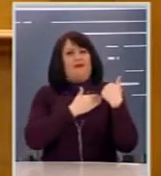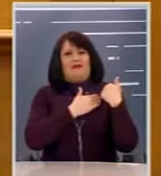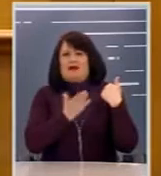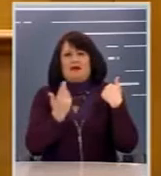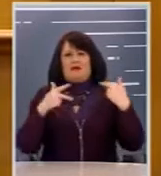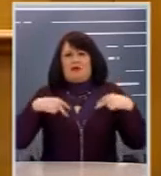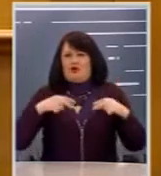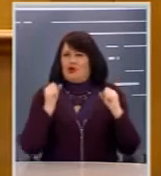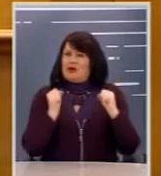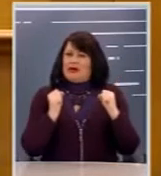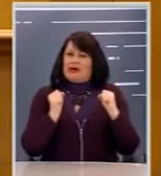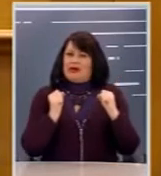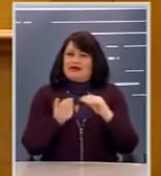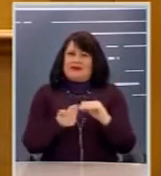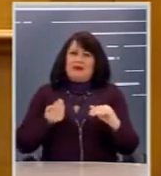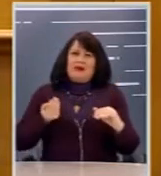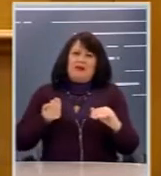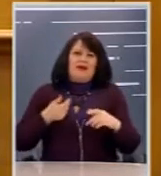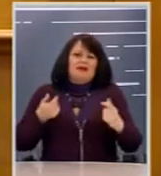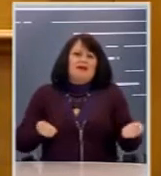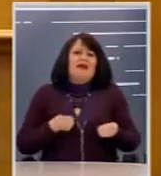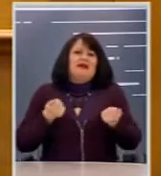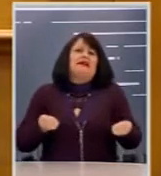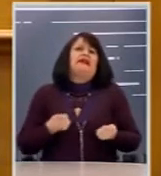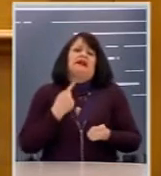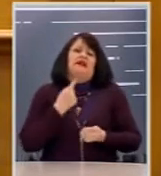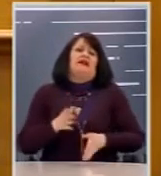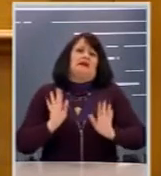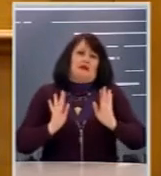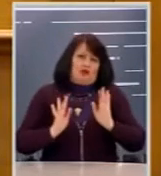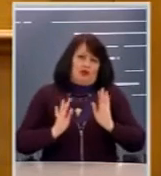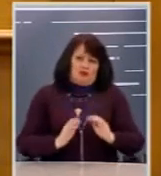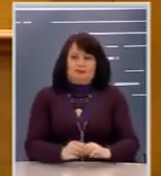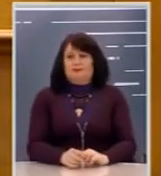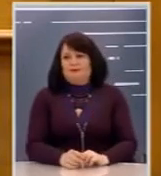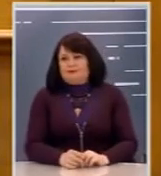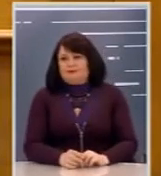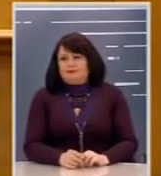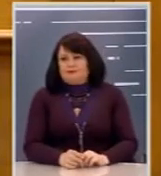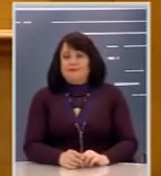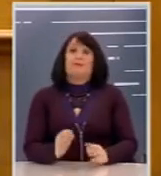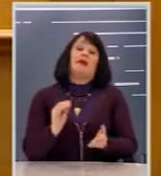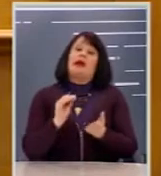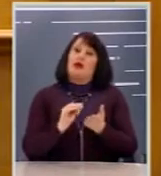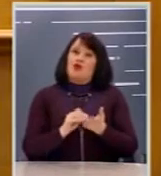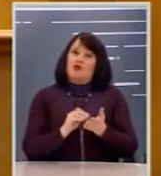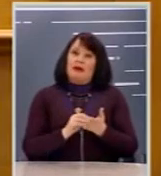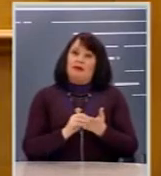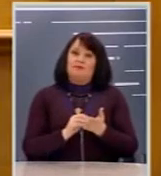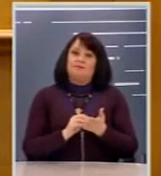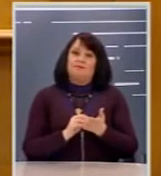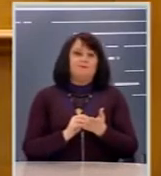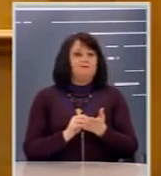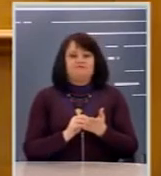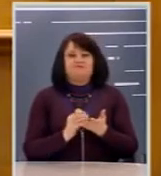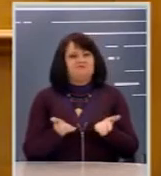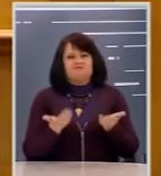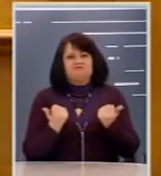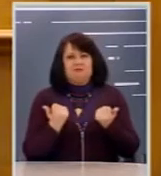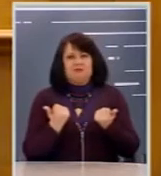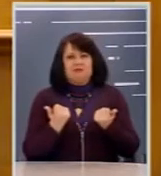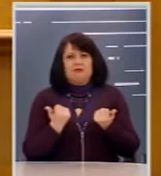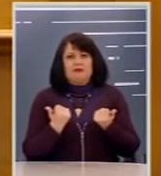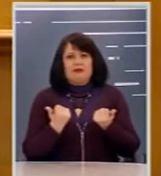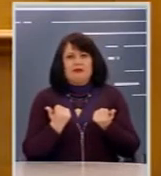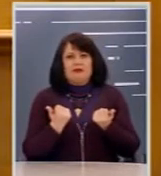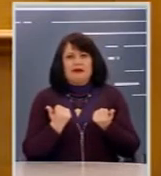Υγείας, τι γινότανε σε αυτό το χώρο. Και επίσης δεν υπάρχει, και σε